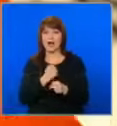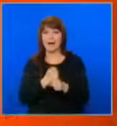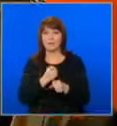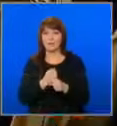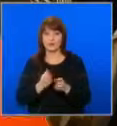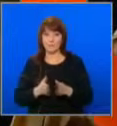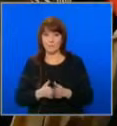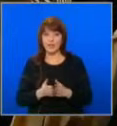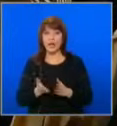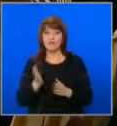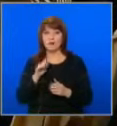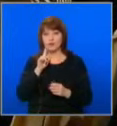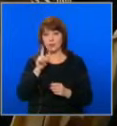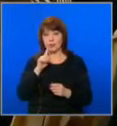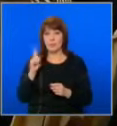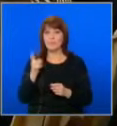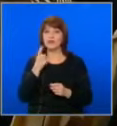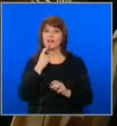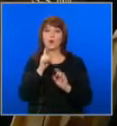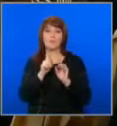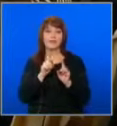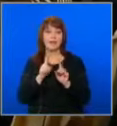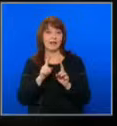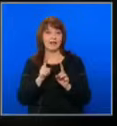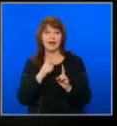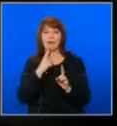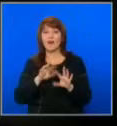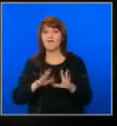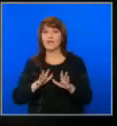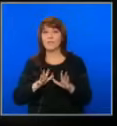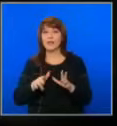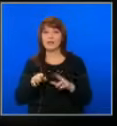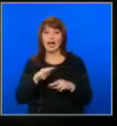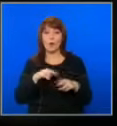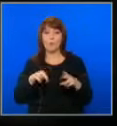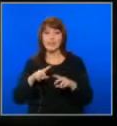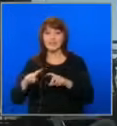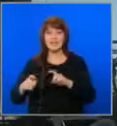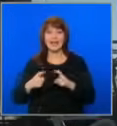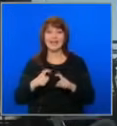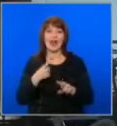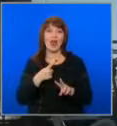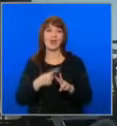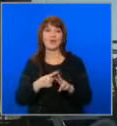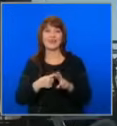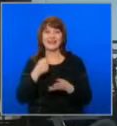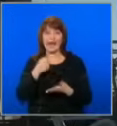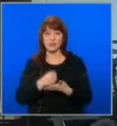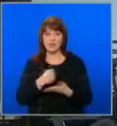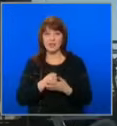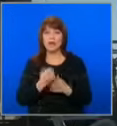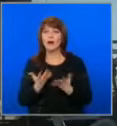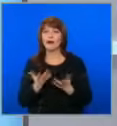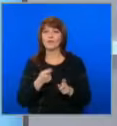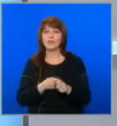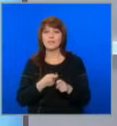парламент в още от деня първи коментари от временната парламентарна комисия по скандала нотариуса и още какво да се